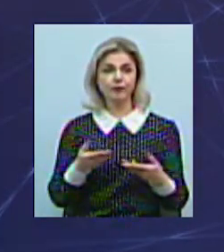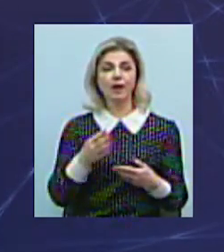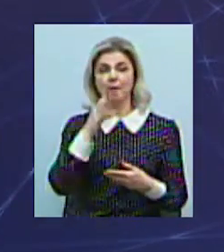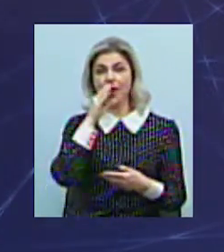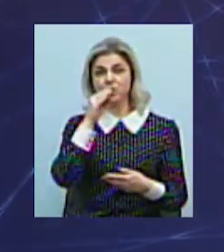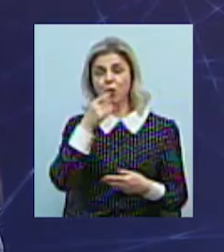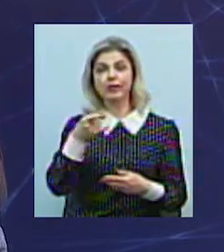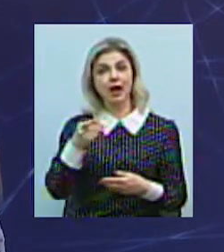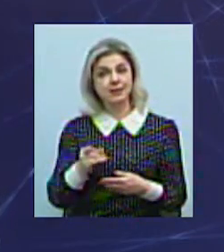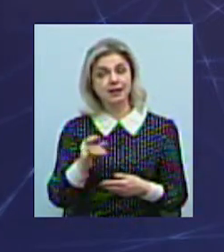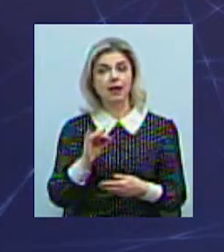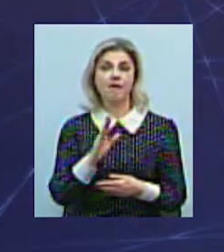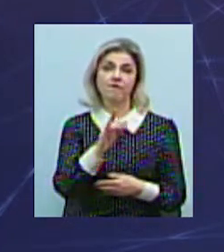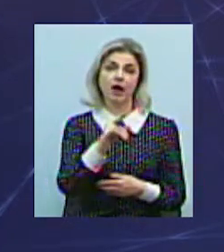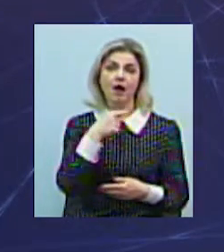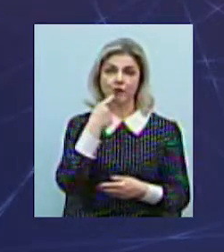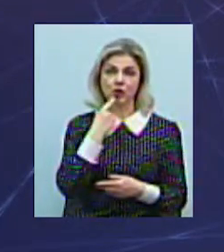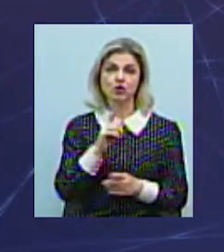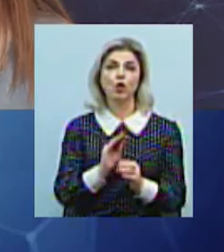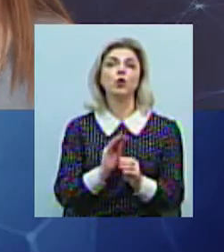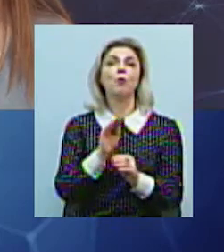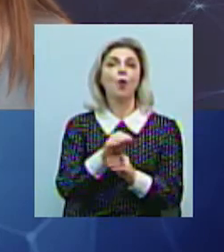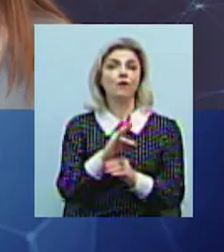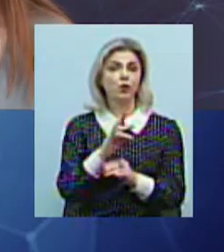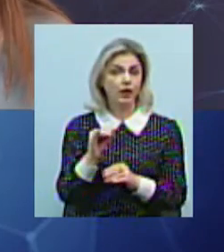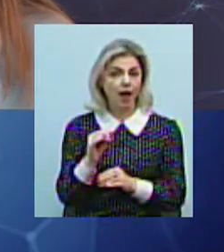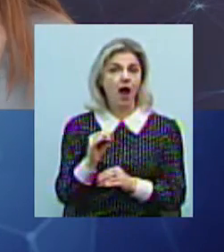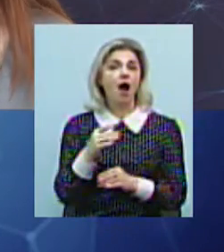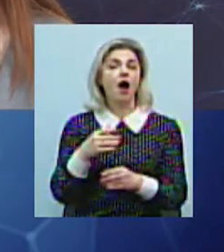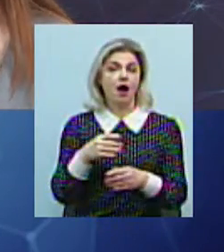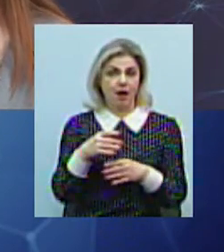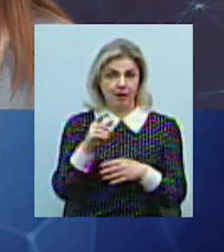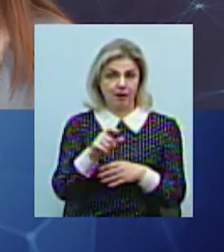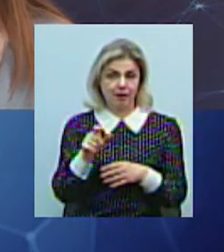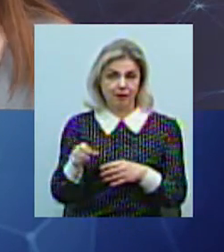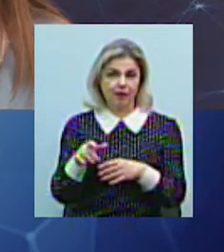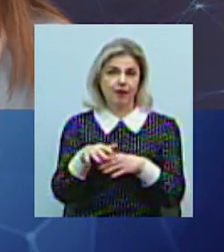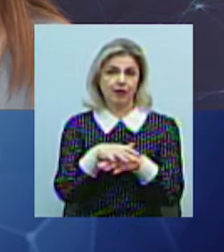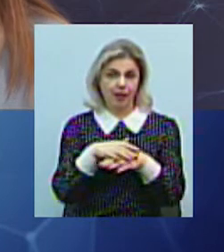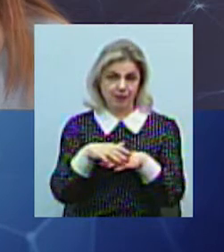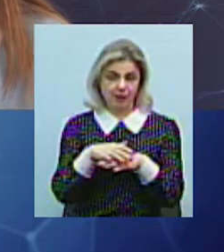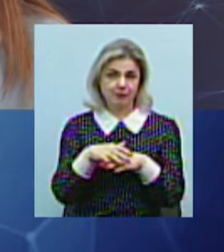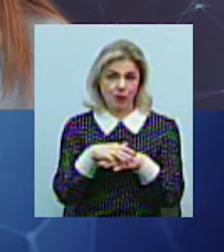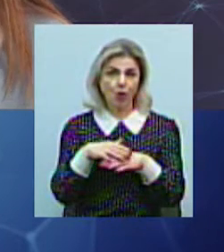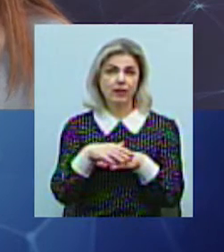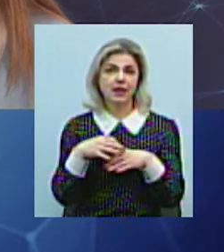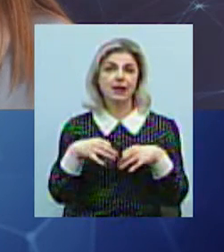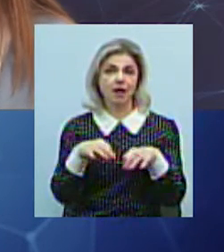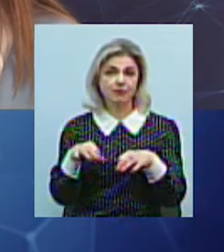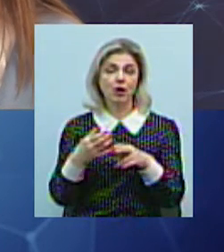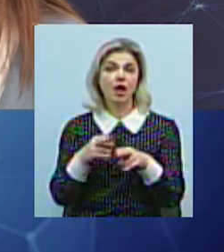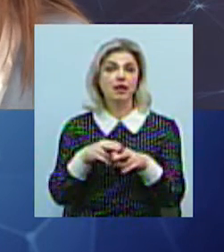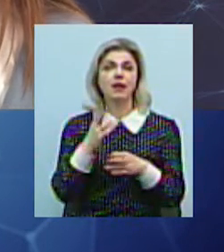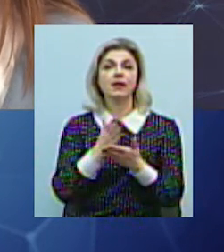Маршрутне таксі, і ви кажете, що воно доповнює громадський транспорт. А в місті Миколаєві воно не доповнює. Це є основним